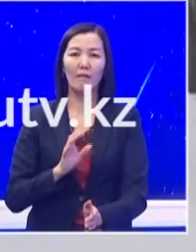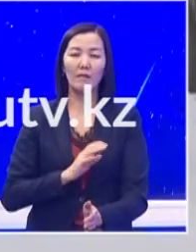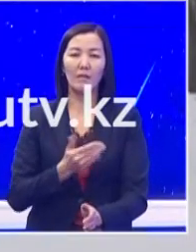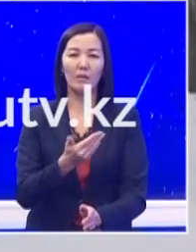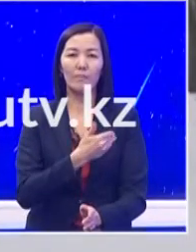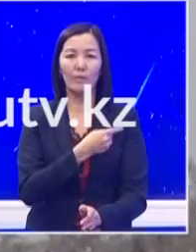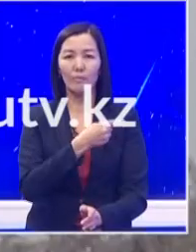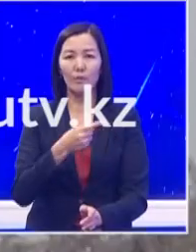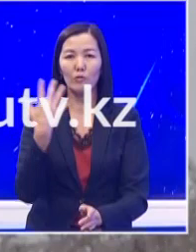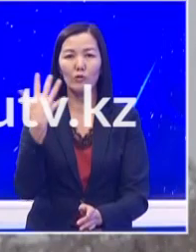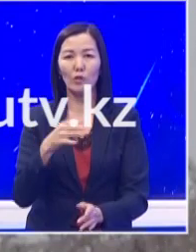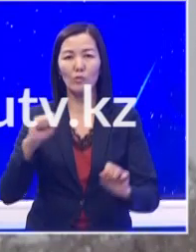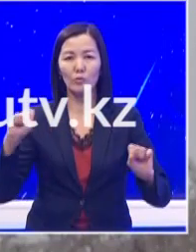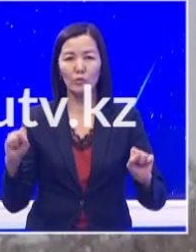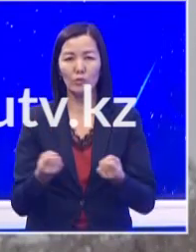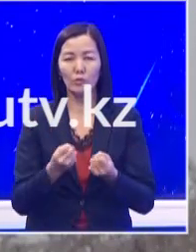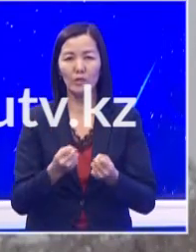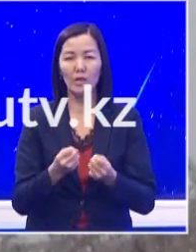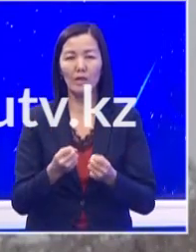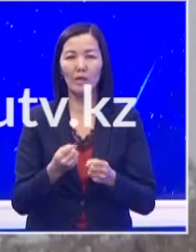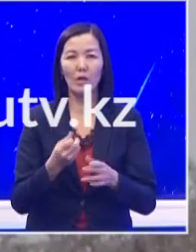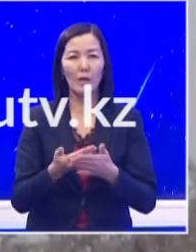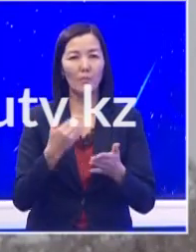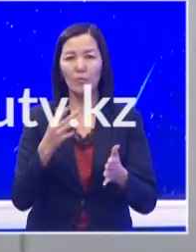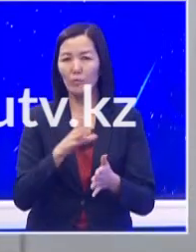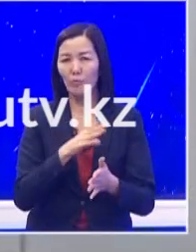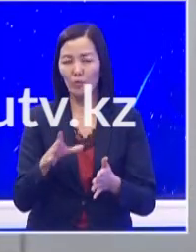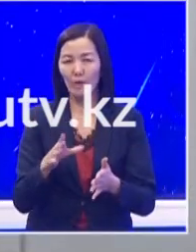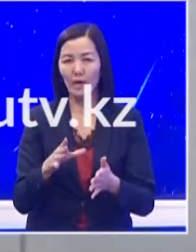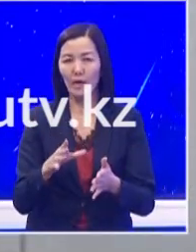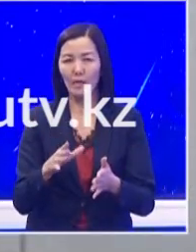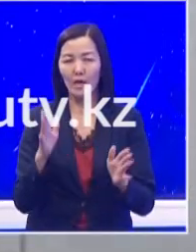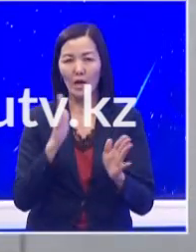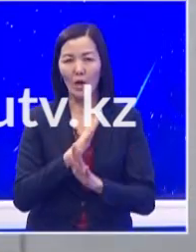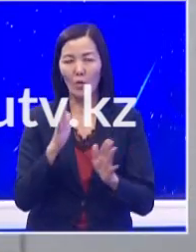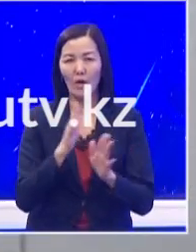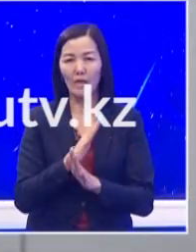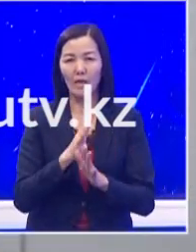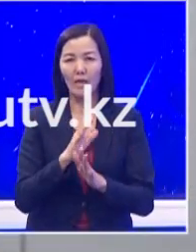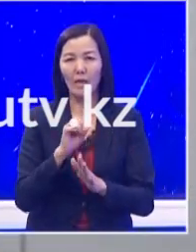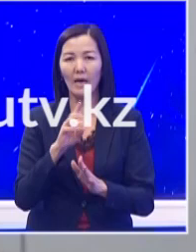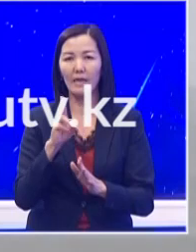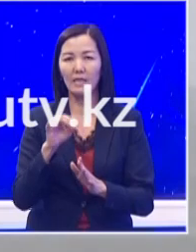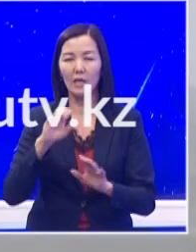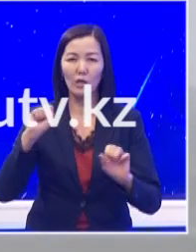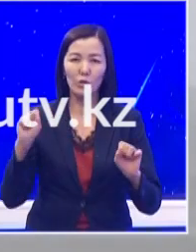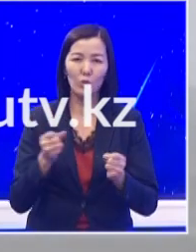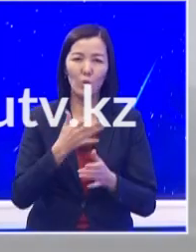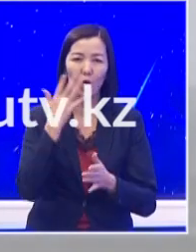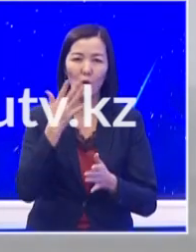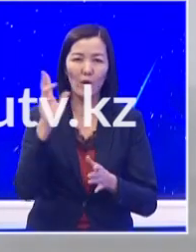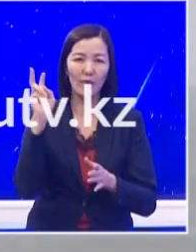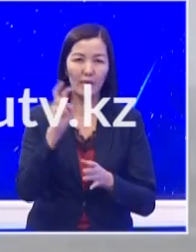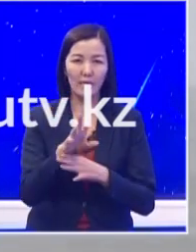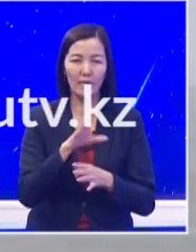50 градусқа жетті. Айтуларынша аймақта мұндай аяз бұрын соңды болмаған. Синоптиктер ел аумағына Арктика жақтан суық ауа ағыны жеткенін